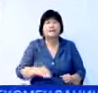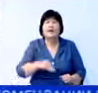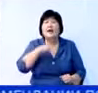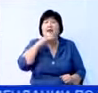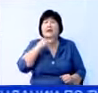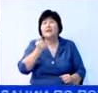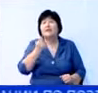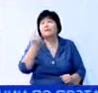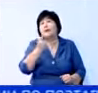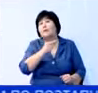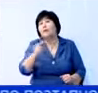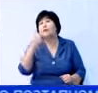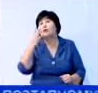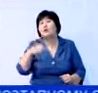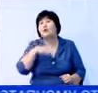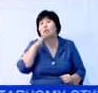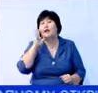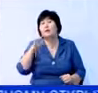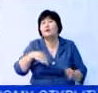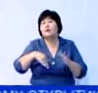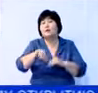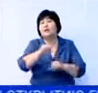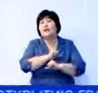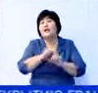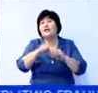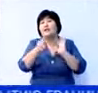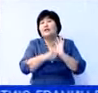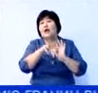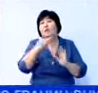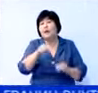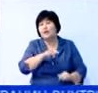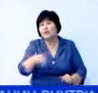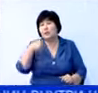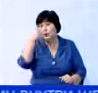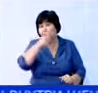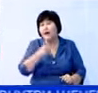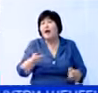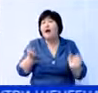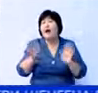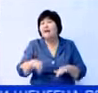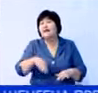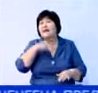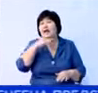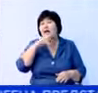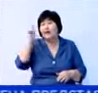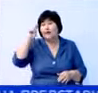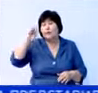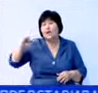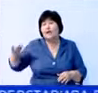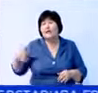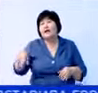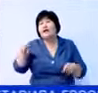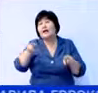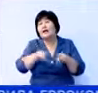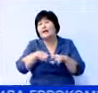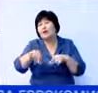с 1 по 4 класс уйдут на каникулы с 16 мая текущего года. Остальные классы, учащиеся остальных